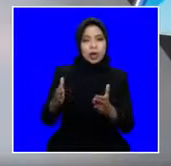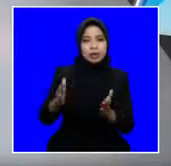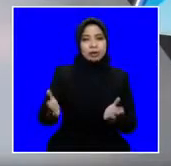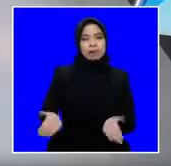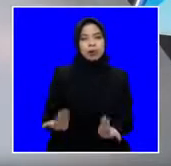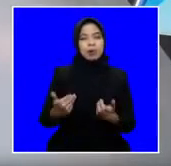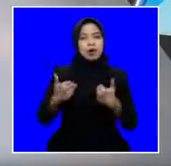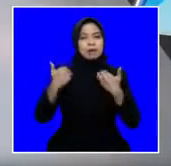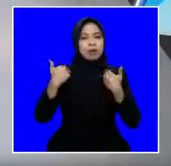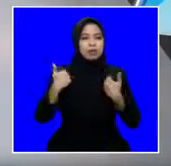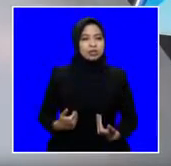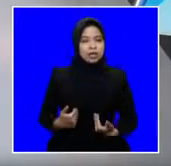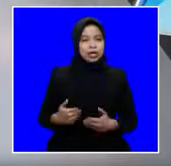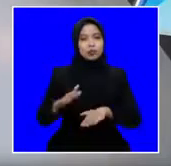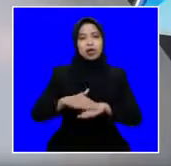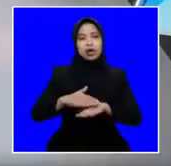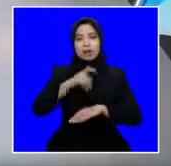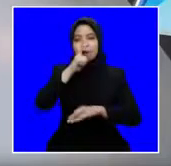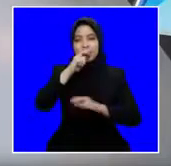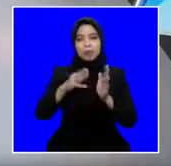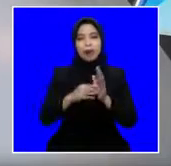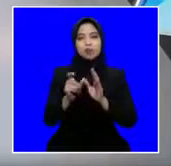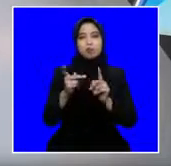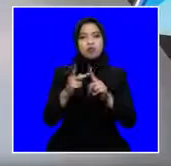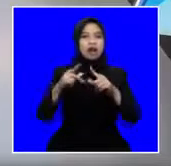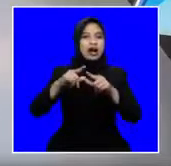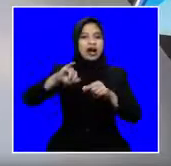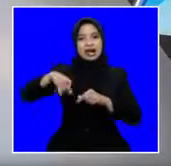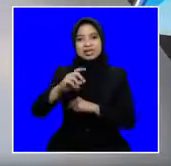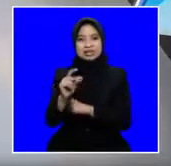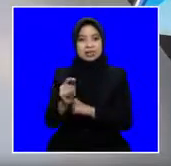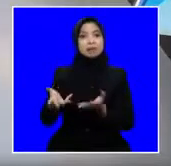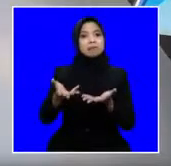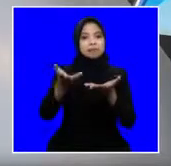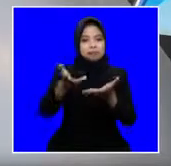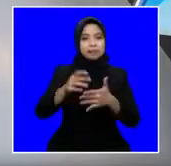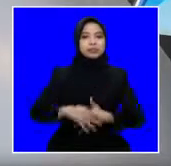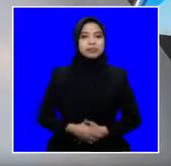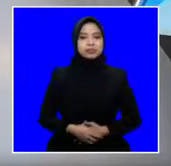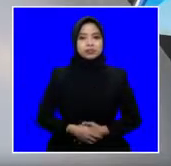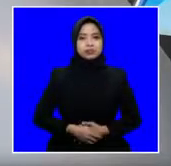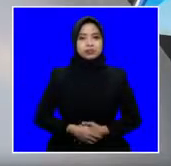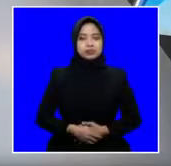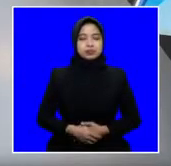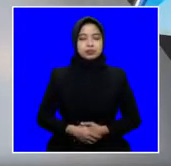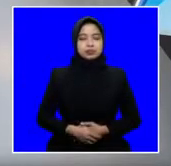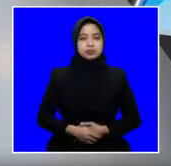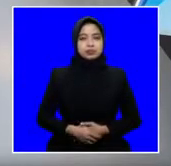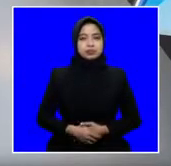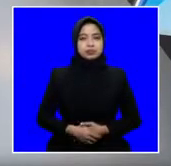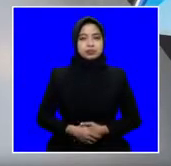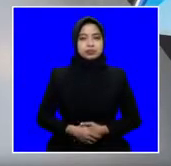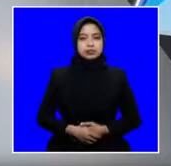Pembangunan Manusia dan Kebudayaan, Bapak Muhajir Effendi. Kami persilahkan, Pak Muhajir, mangga.